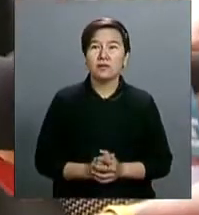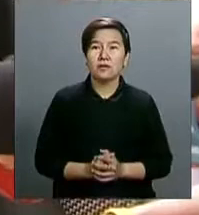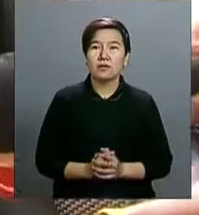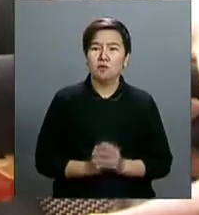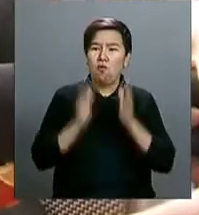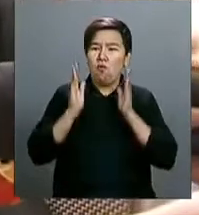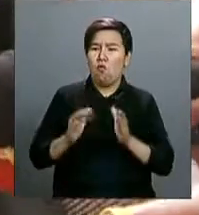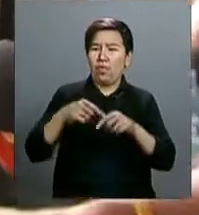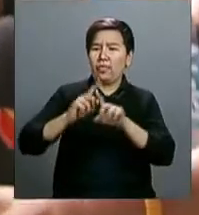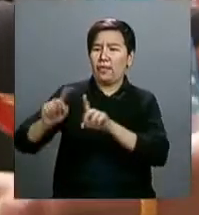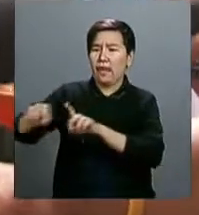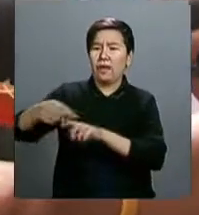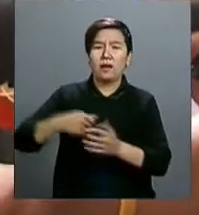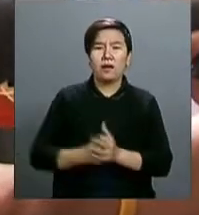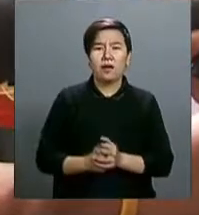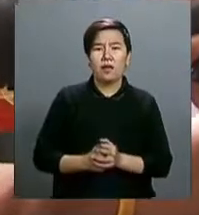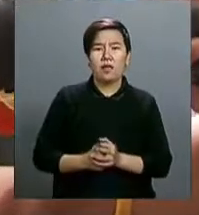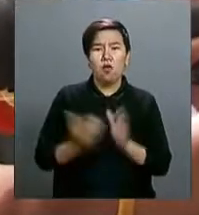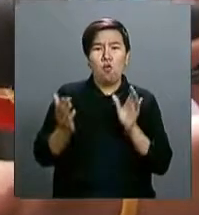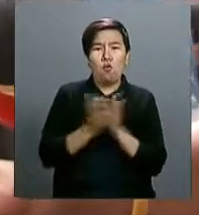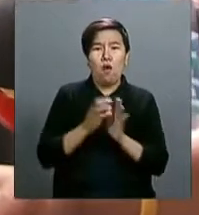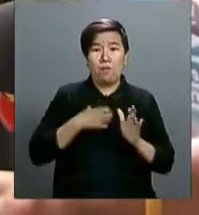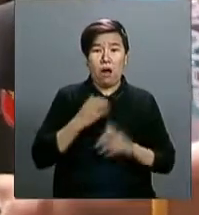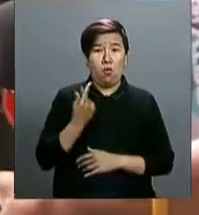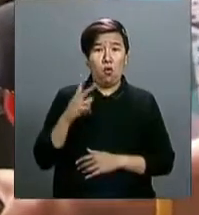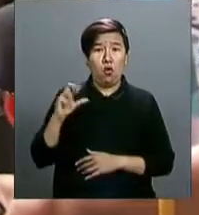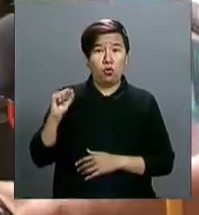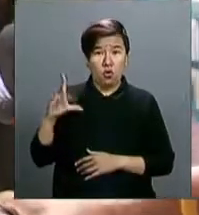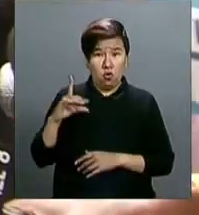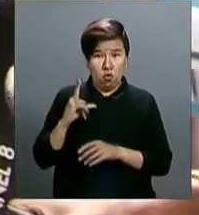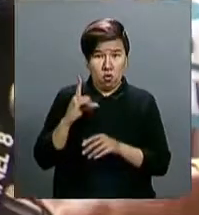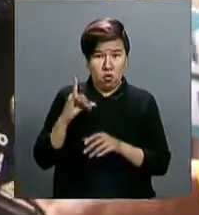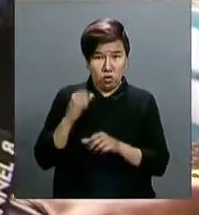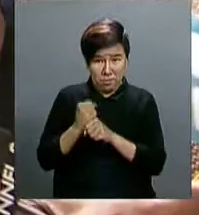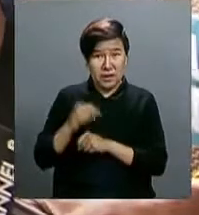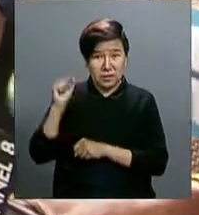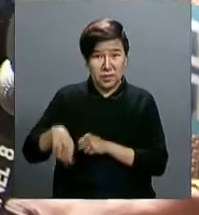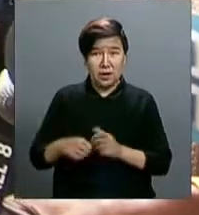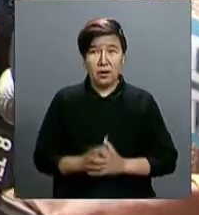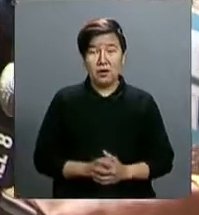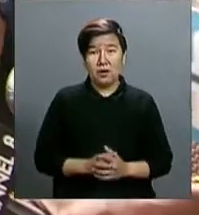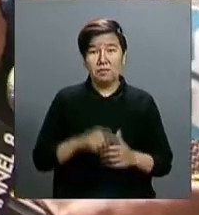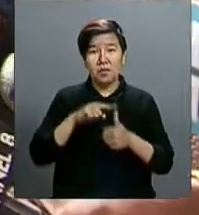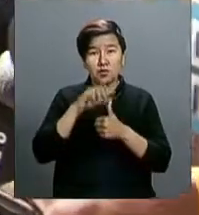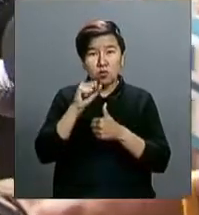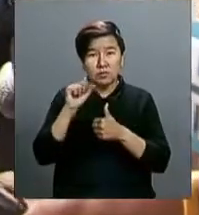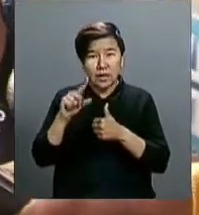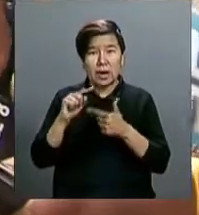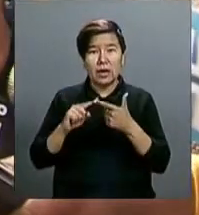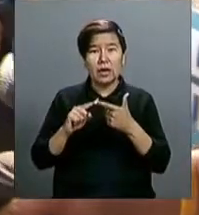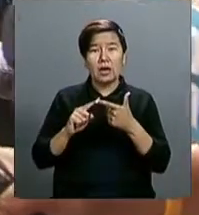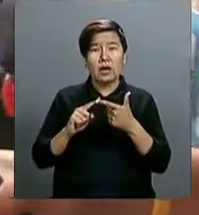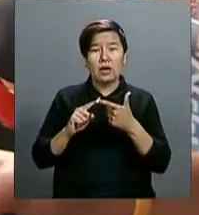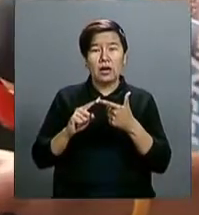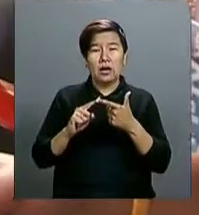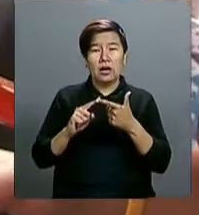หรืออาจจะเป็นพรรคพลังประชารัฐล่าสุดเนี่ยคุณอนุชานาคาสายคุณสมศักดิ์เทศสุทินแล้วก็คุณสุริยะมีการตกลงกันชัดเจนนะคะว่